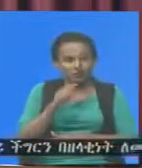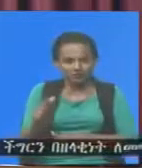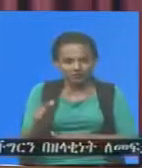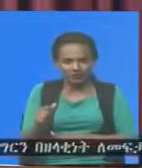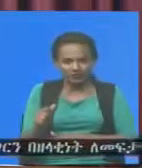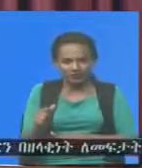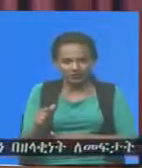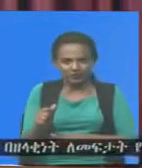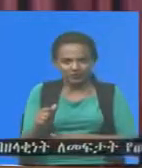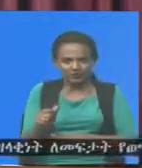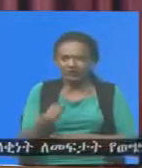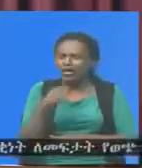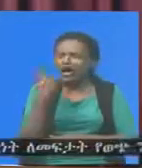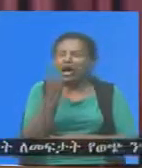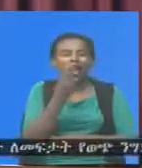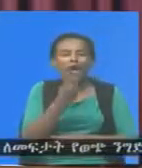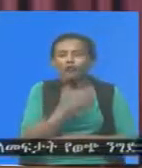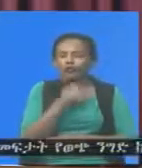አልጠቀመም አይበጅም።